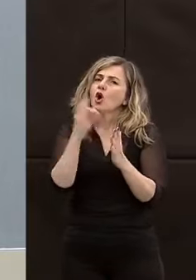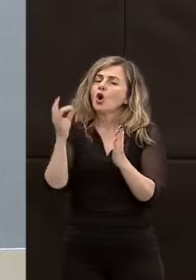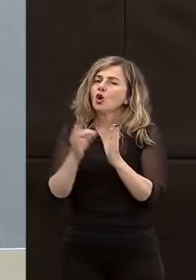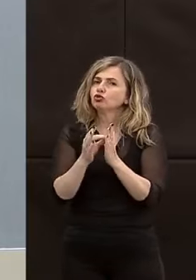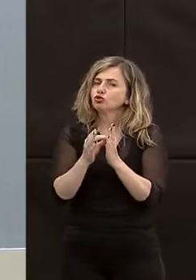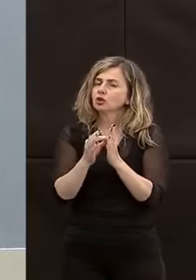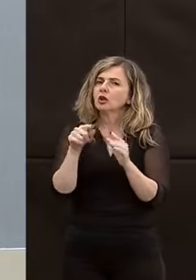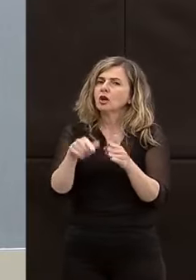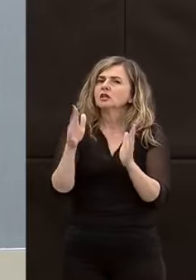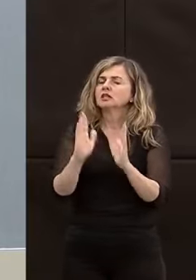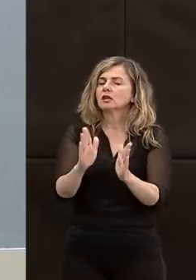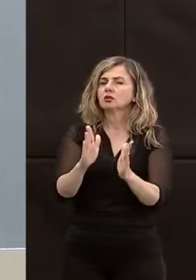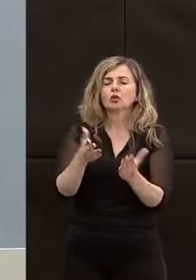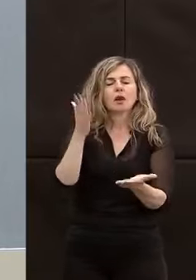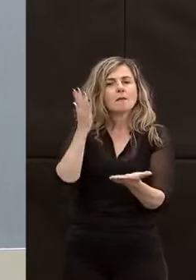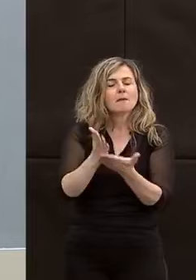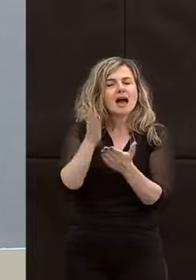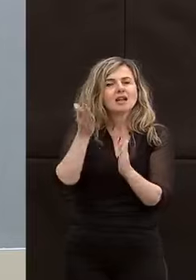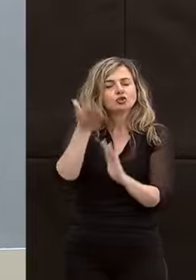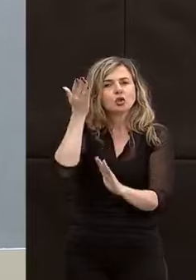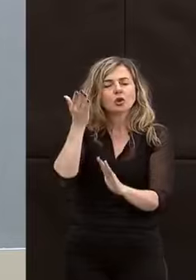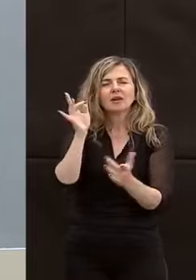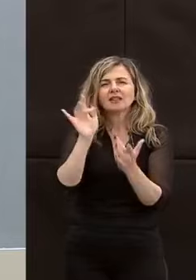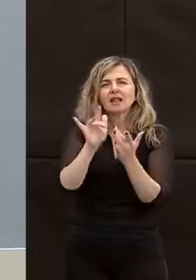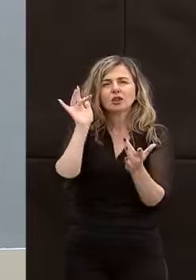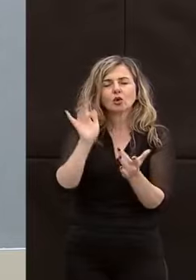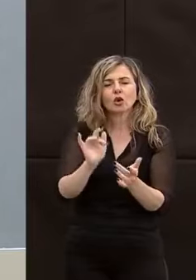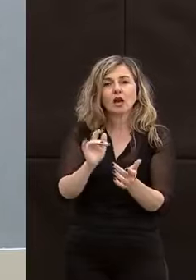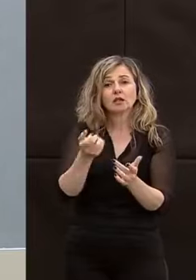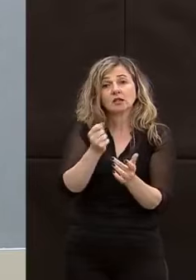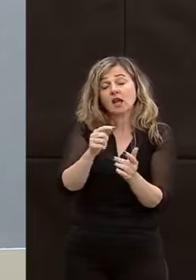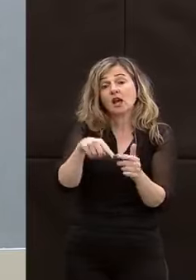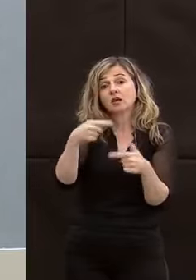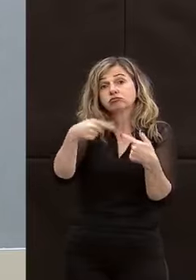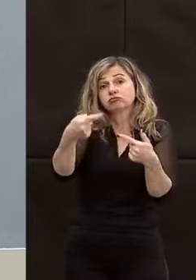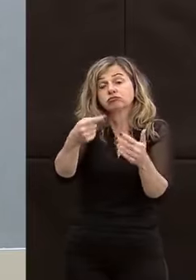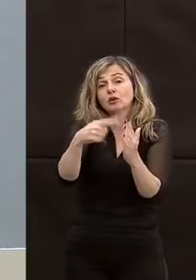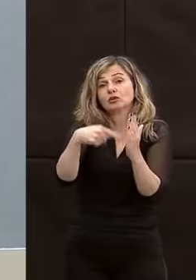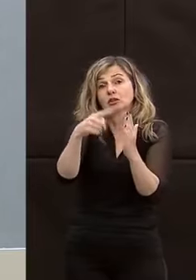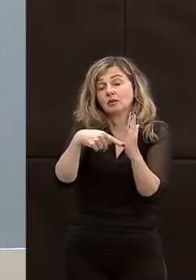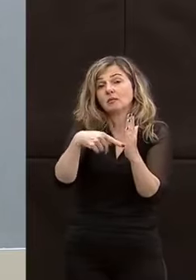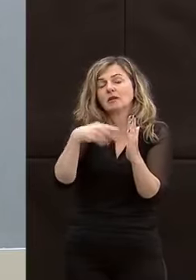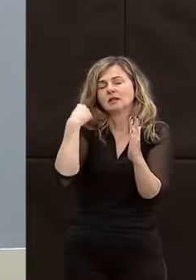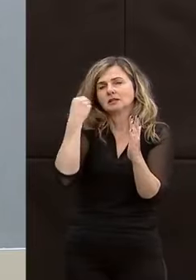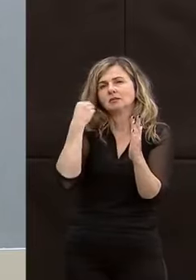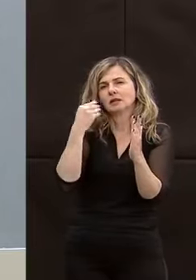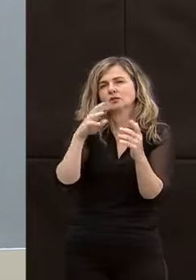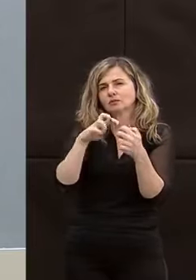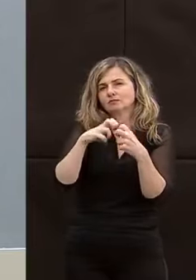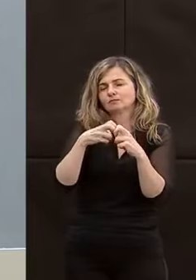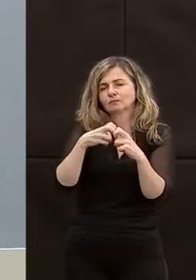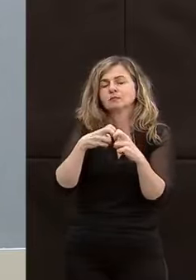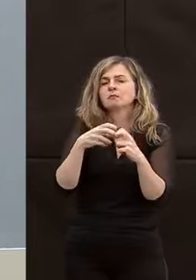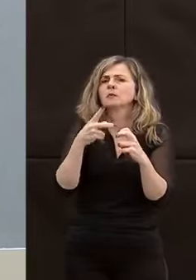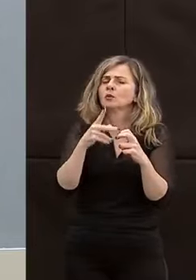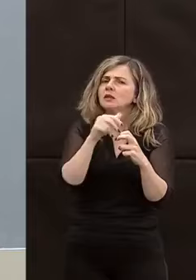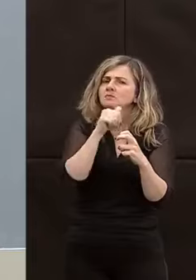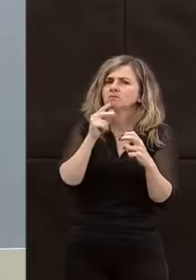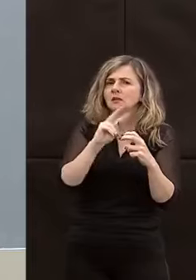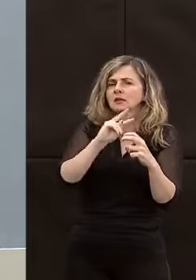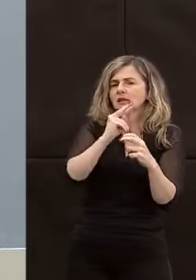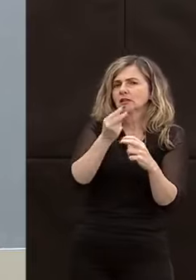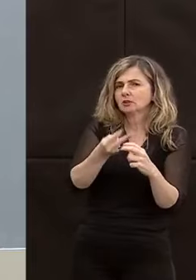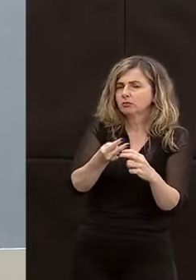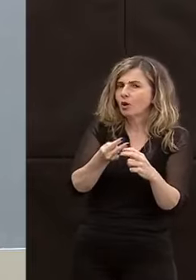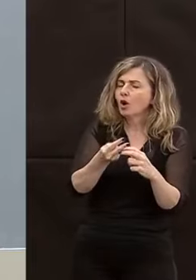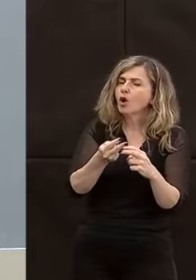maggiormente toccati e che lo sarà anche nei prossimi mesi ecco quindi che per dare delle risposte ma